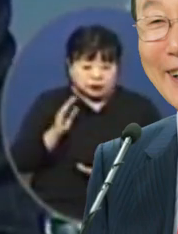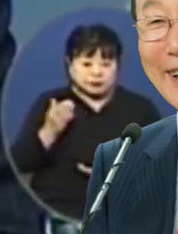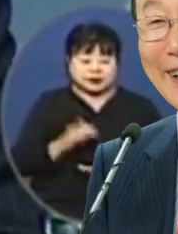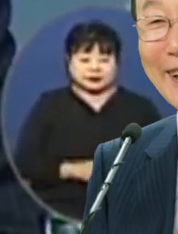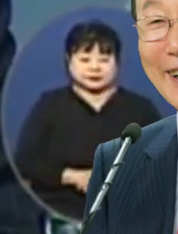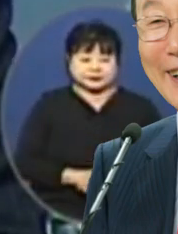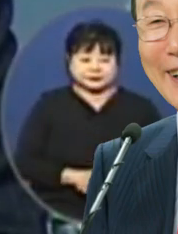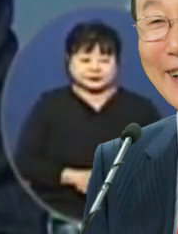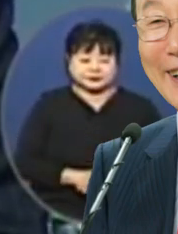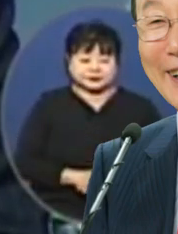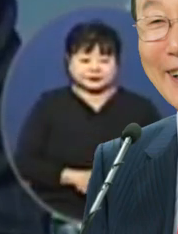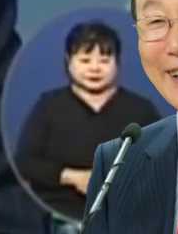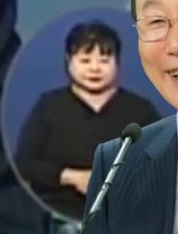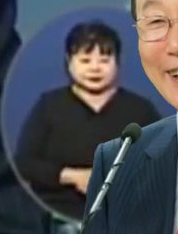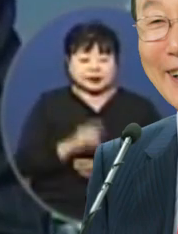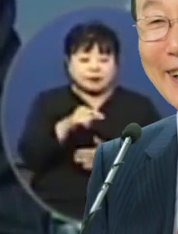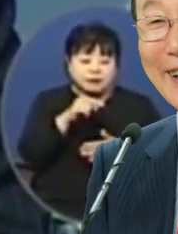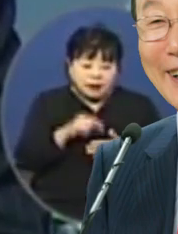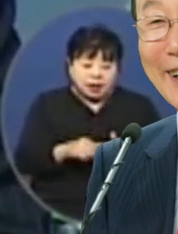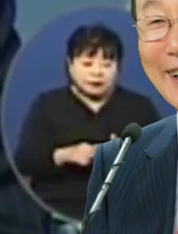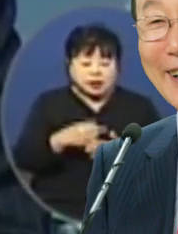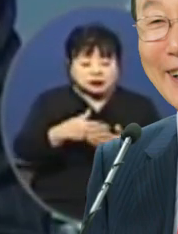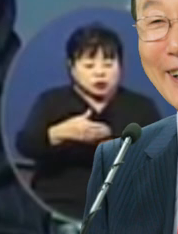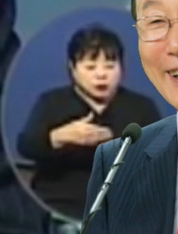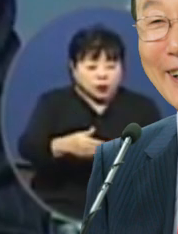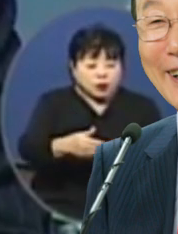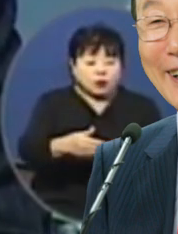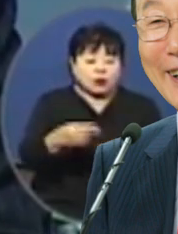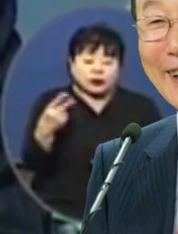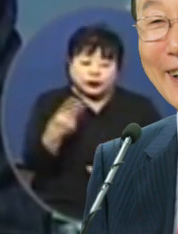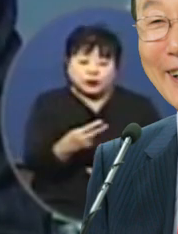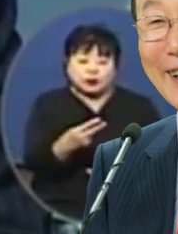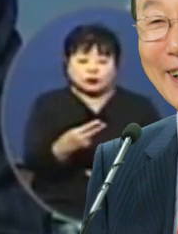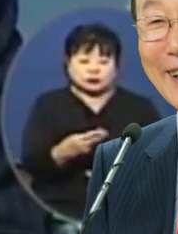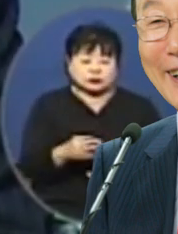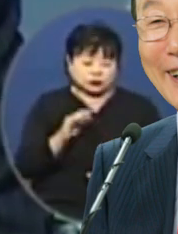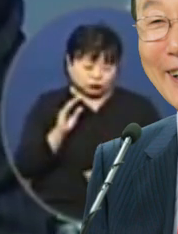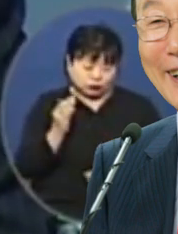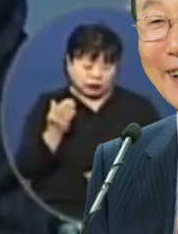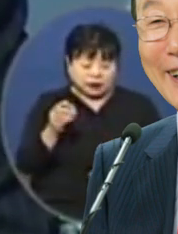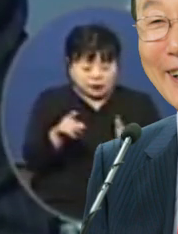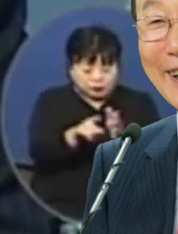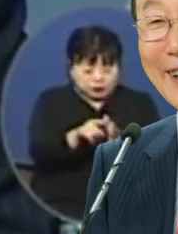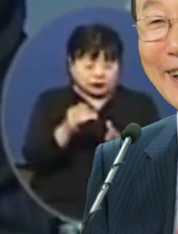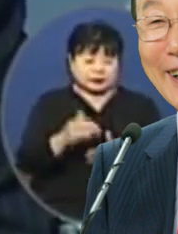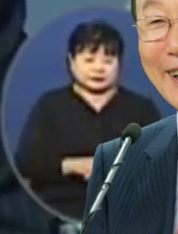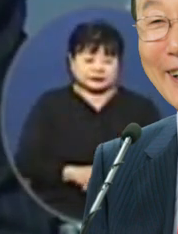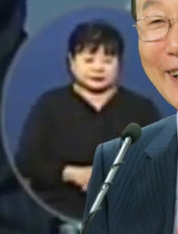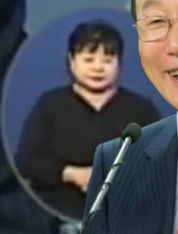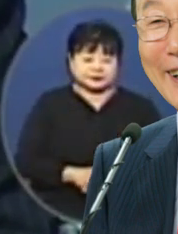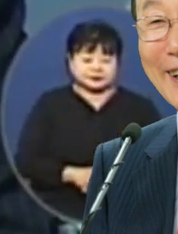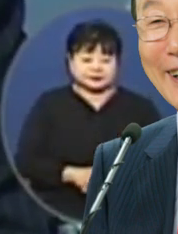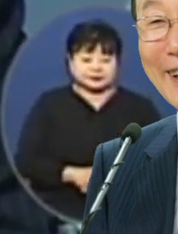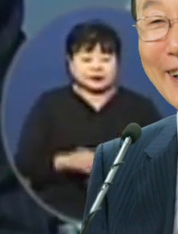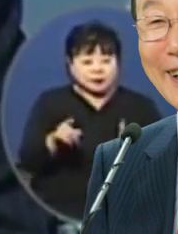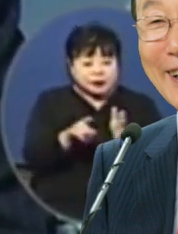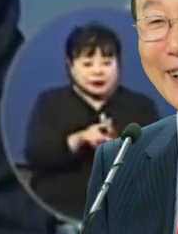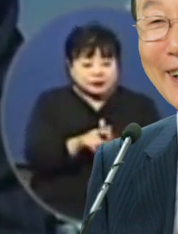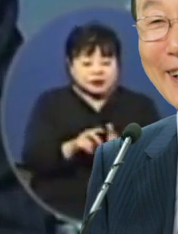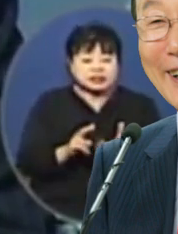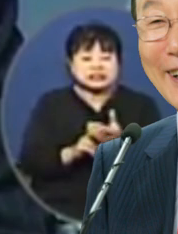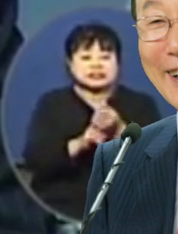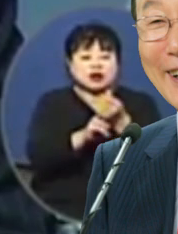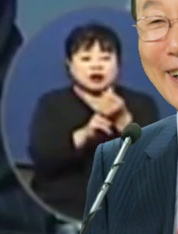되는 것입니다. 마음에 그려보고 그러고 그렇게 된다고 믿어야 되는 것입니다. 믿음은